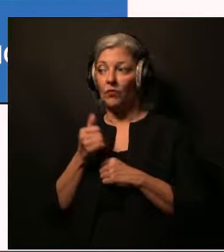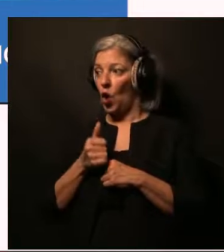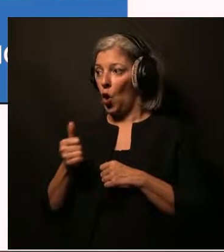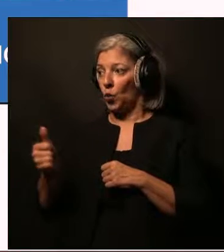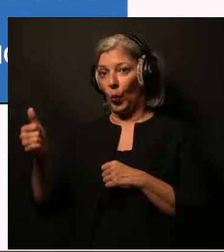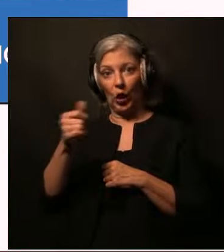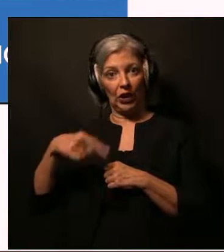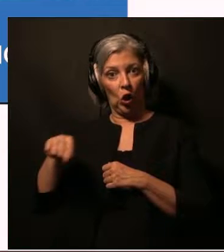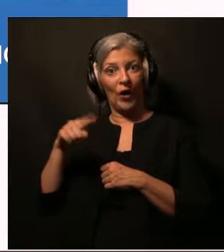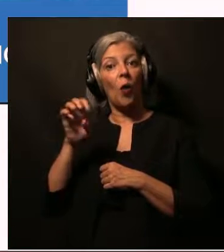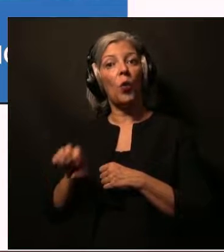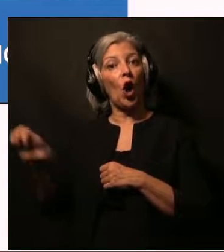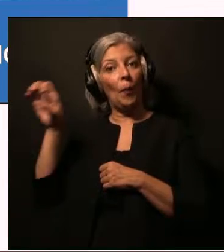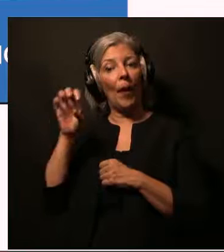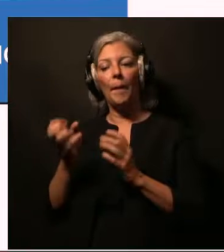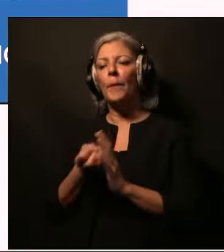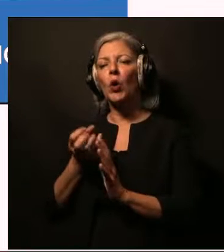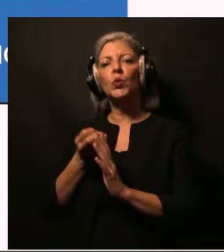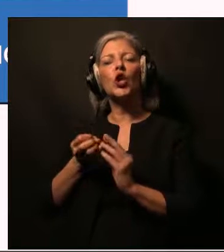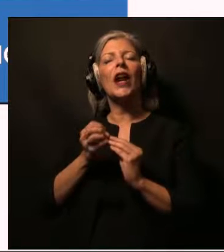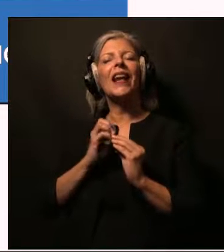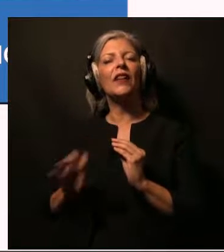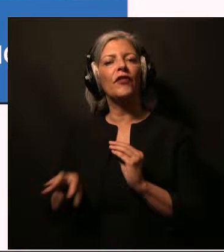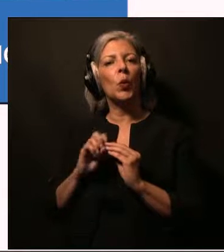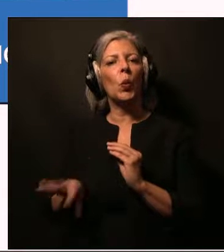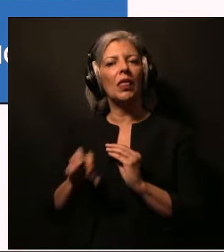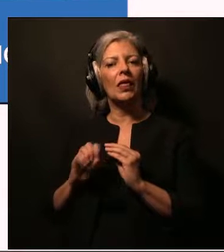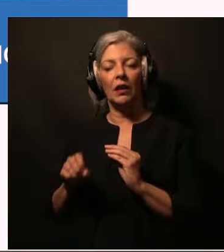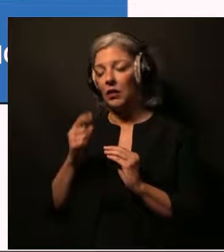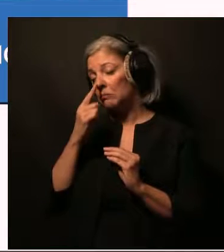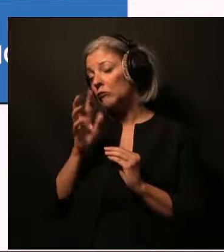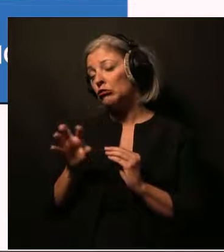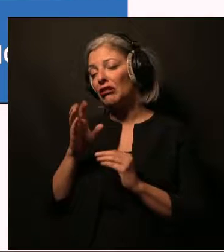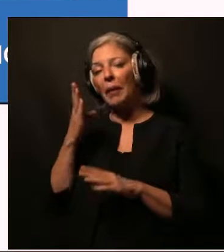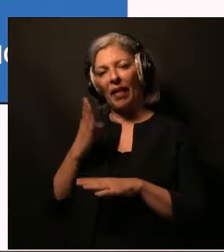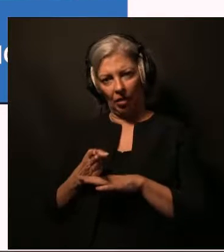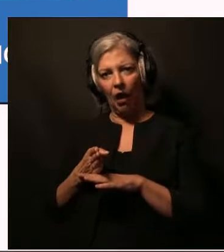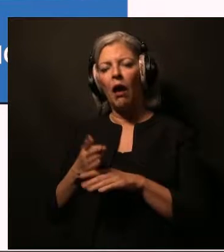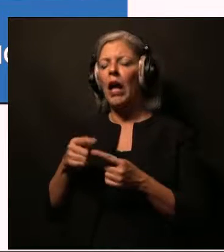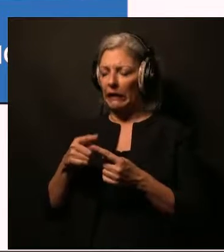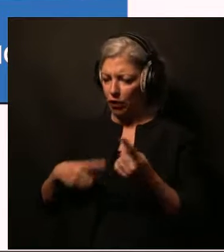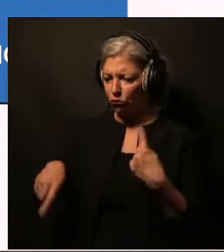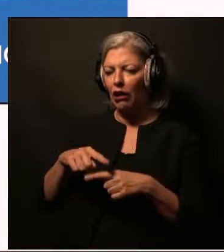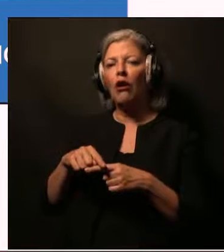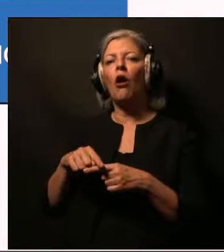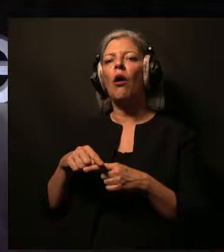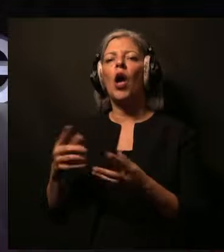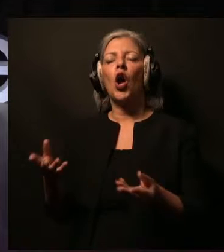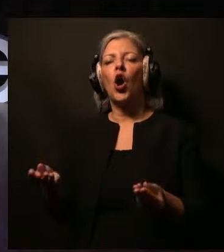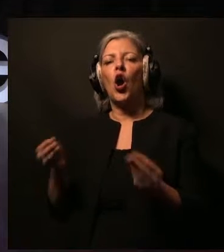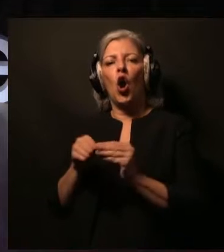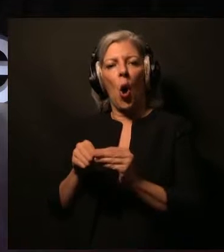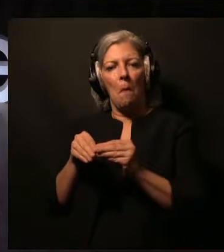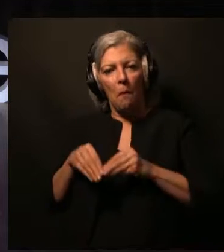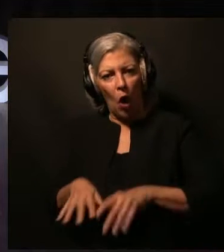europeo dei propri rifiuti circa la metà Viene riciclata e stata ma l'altra